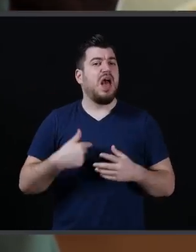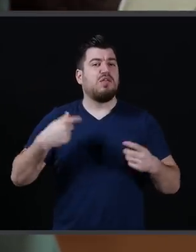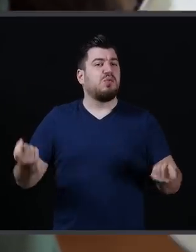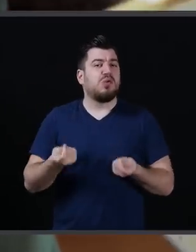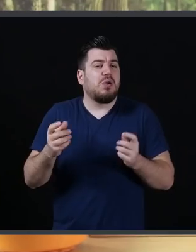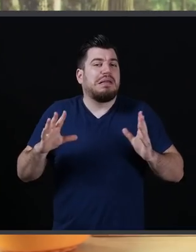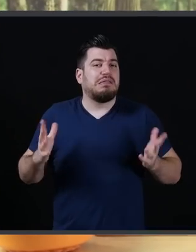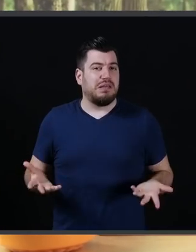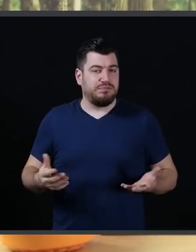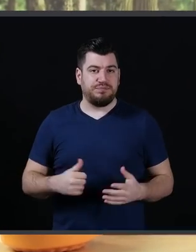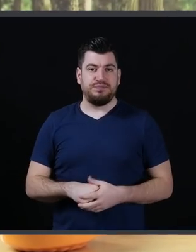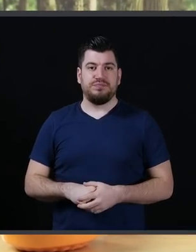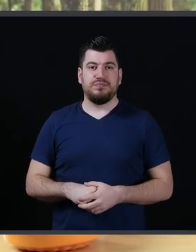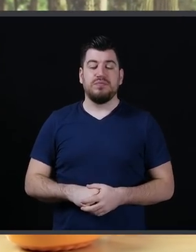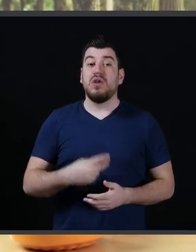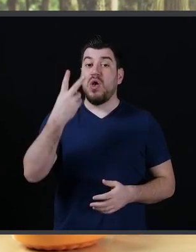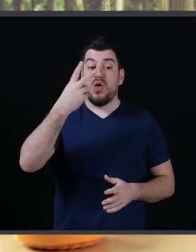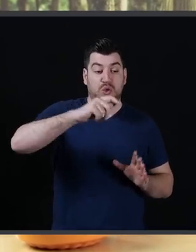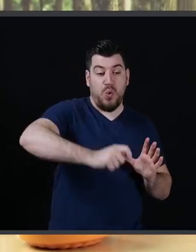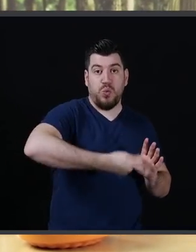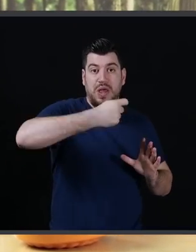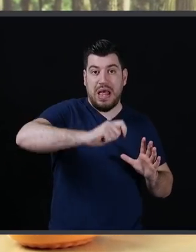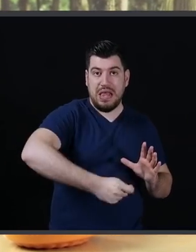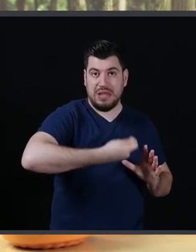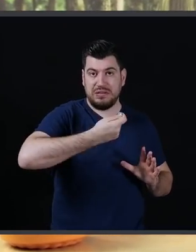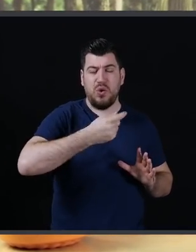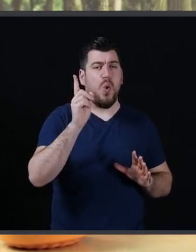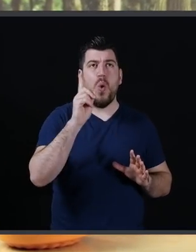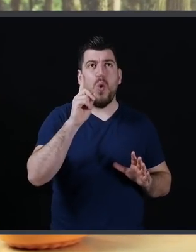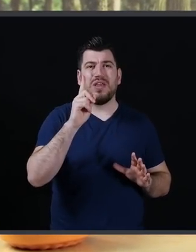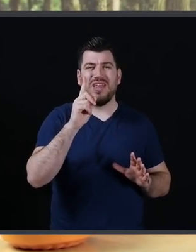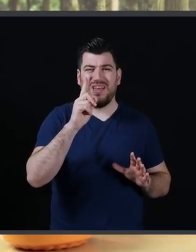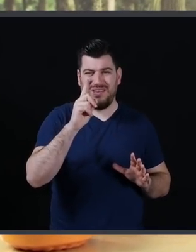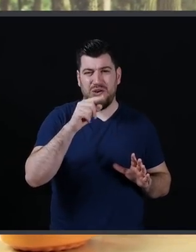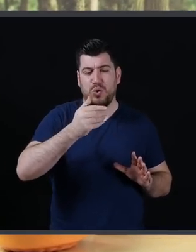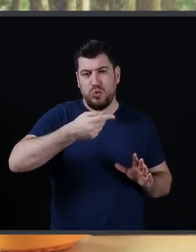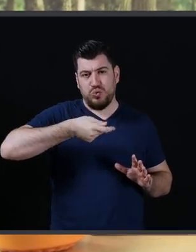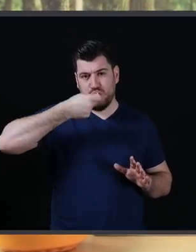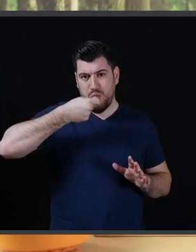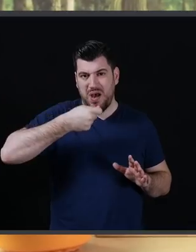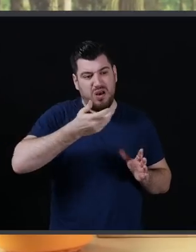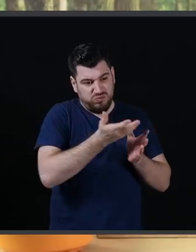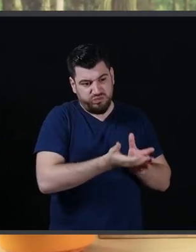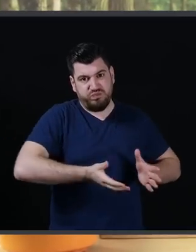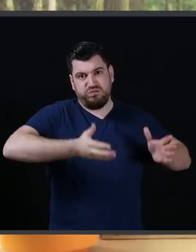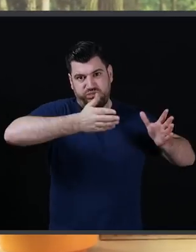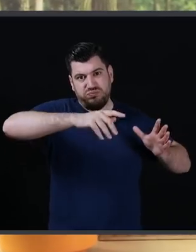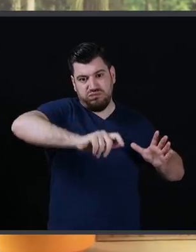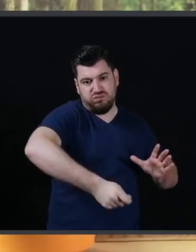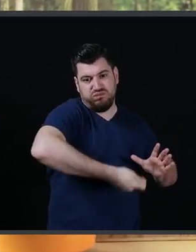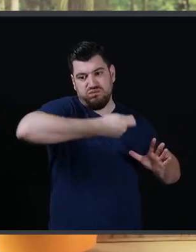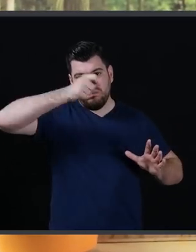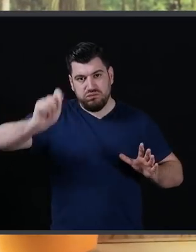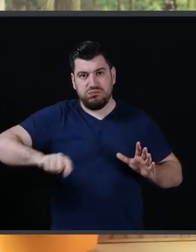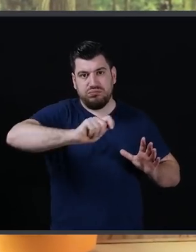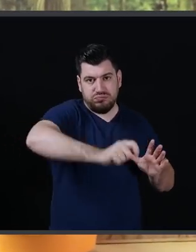Δυο κουταλιές της Όχι της σούπας, της μαρίς Δεν γίνεται να υπάρχουν κουταλιές της μαρίς Αλλά καταλαβαίνετε τι εννοώ Παίρνω